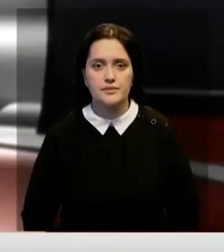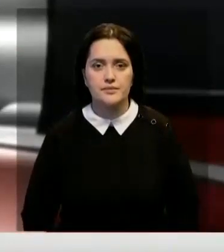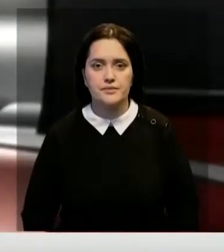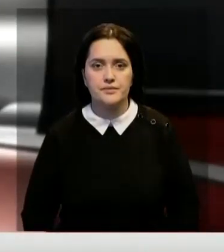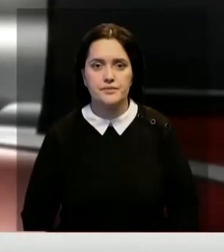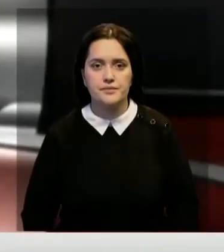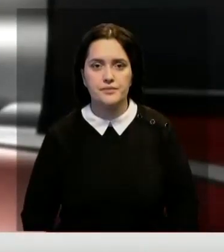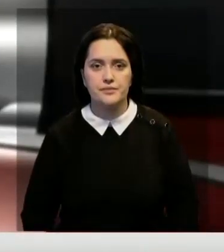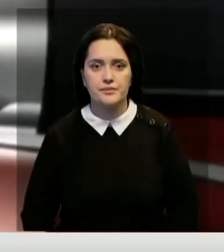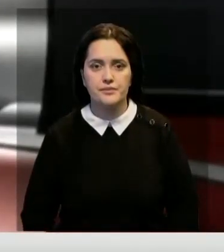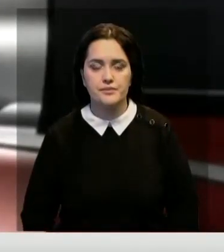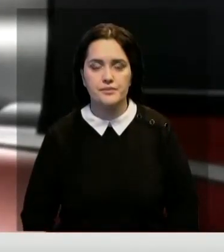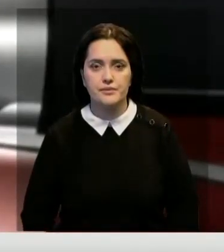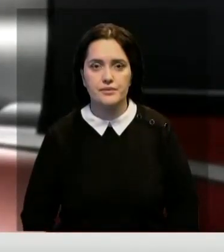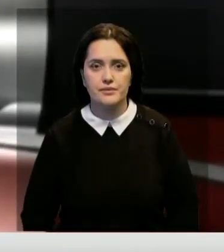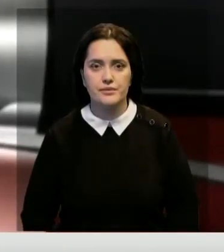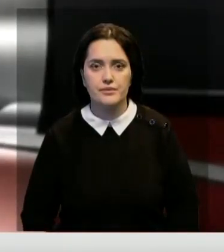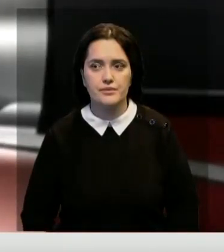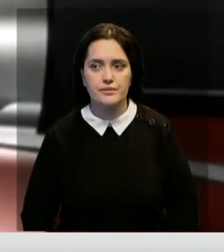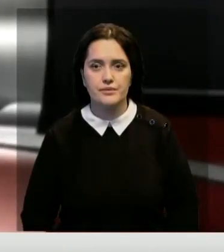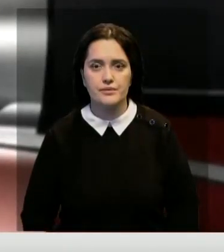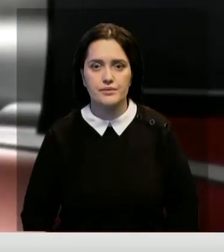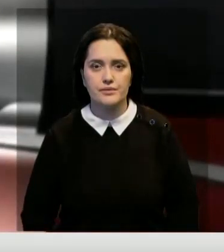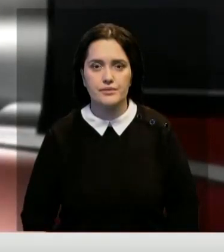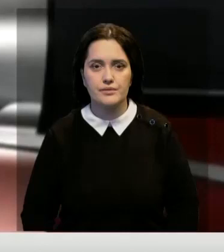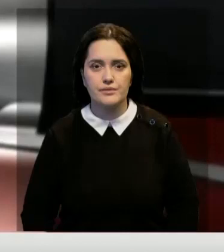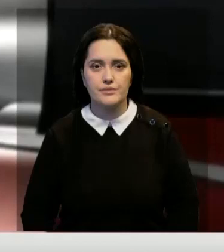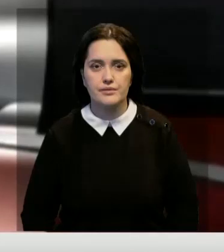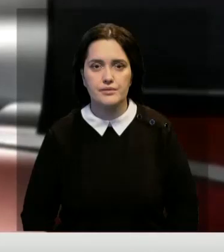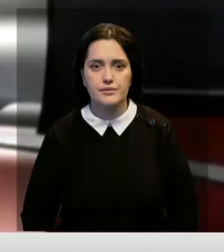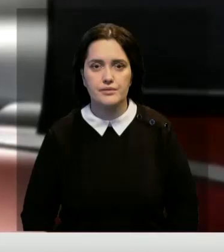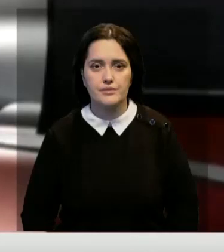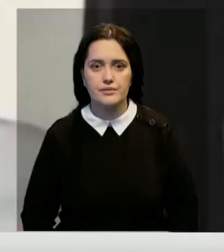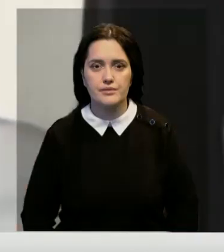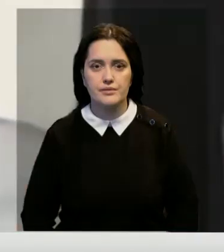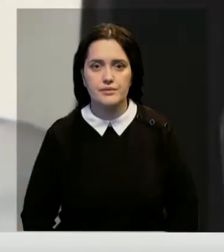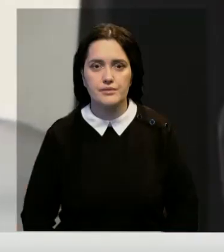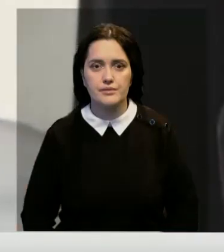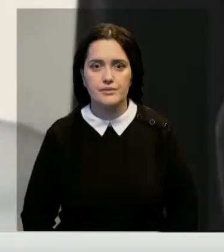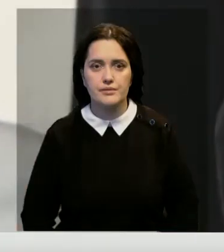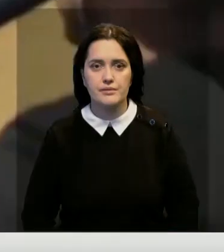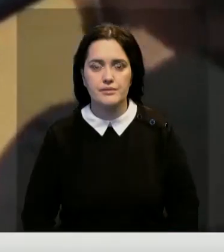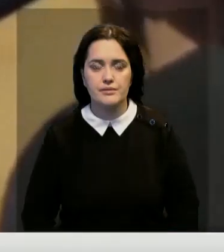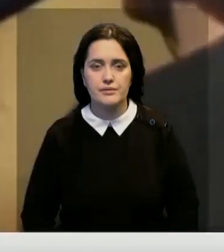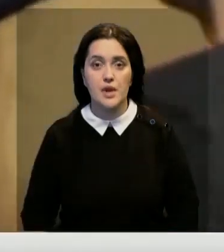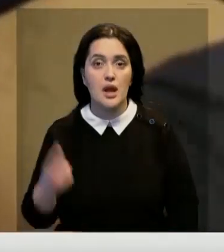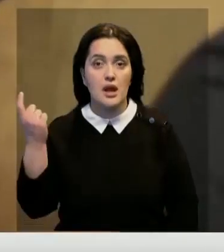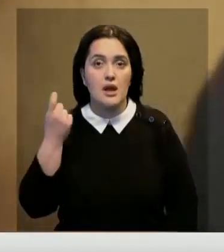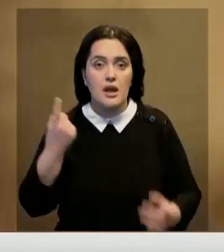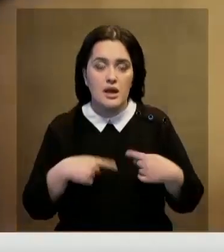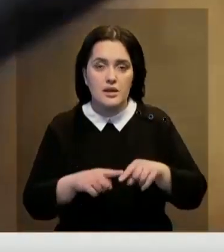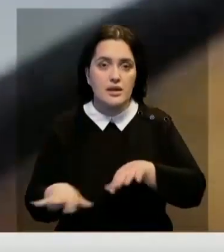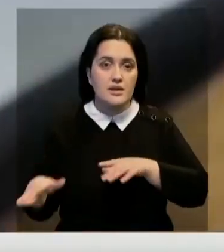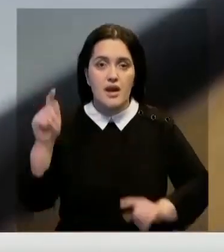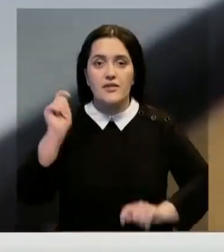зоны мы в of life buy a brain организаторам фестиваля